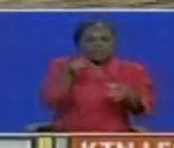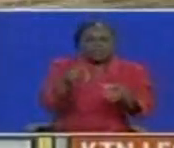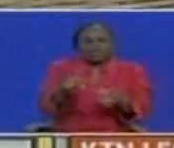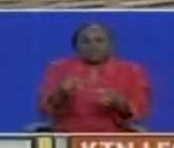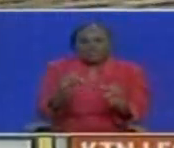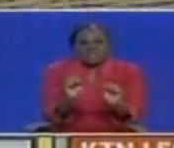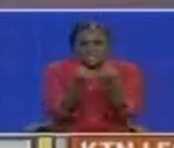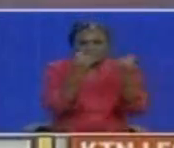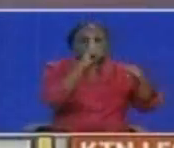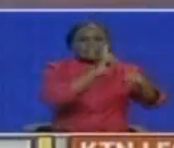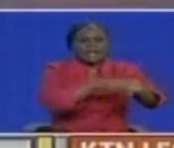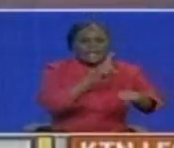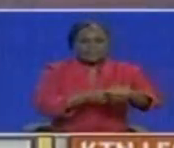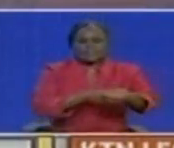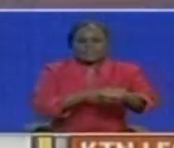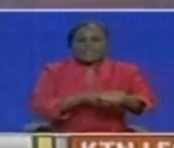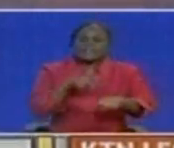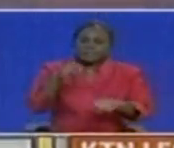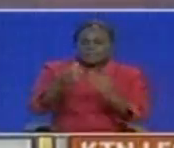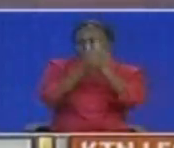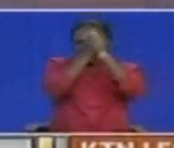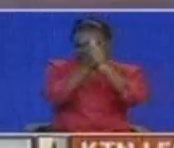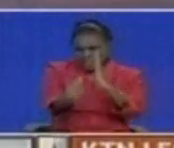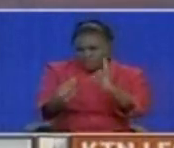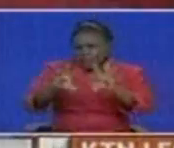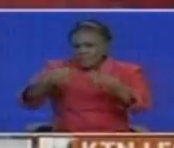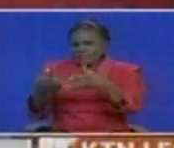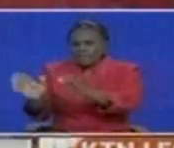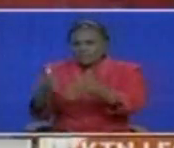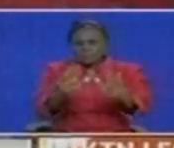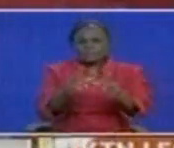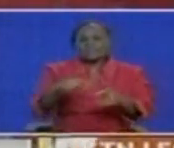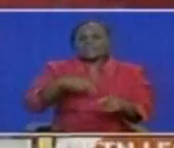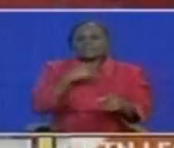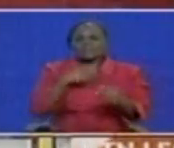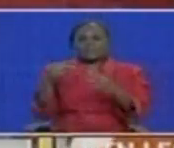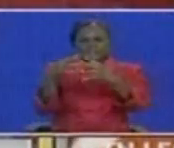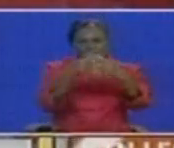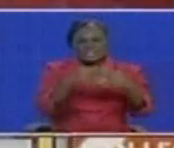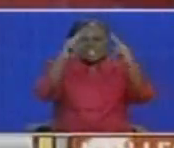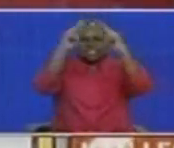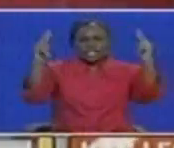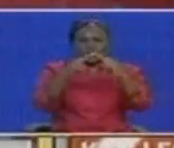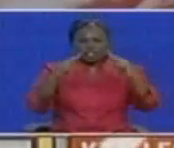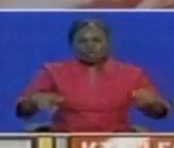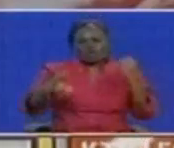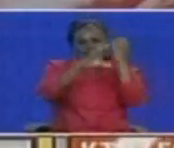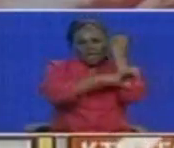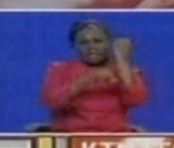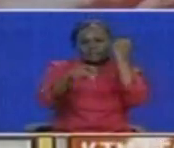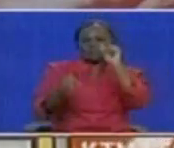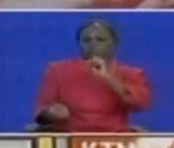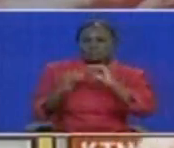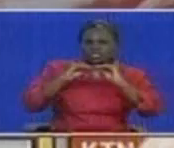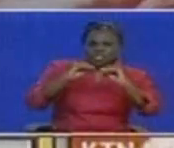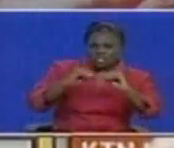muda. Ni ujuzi ambao umempa fursa ya kuzuru maeneo mengi nchini na hata mataifa ya kigeni, akitoa mafunzo